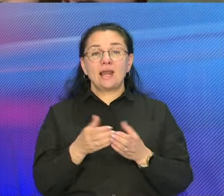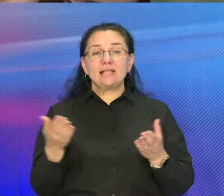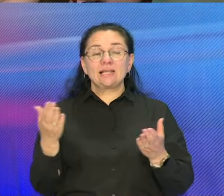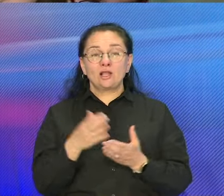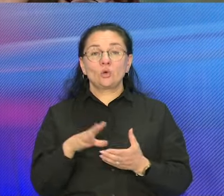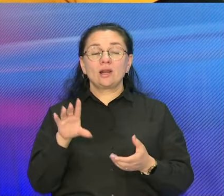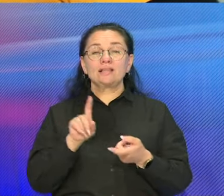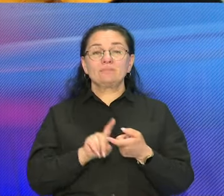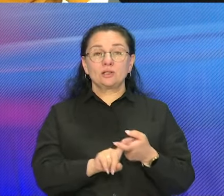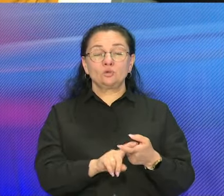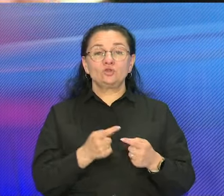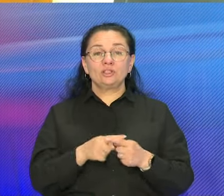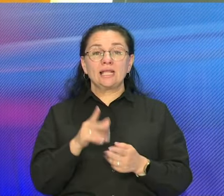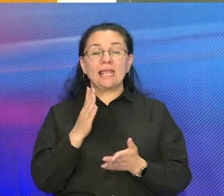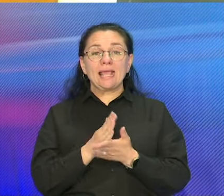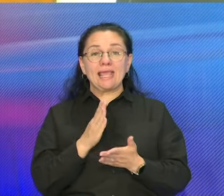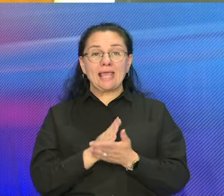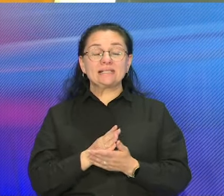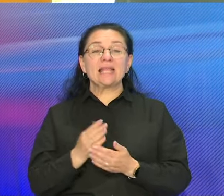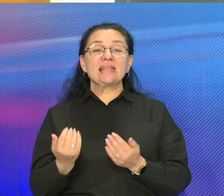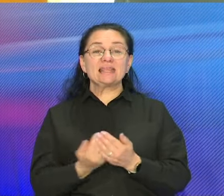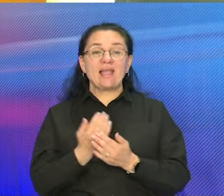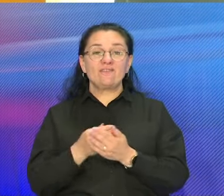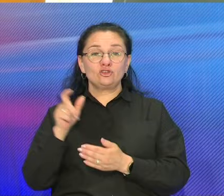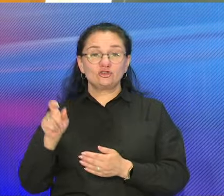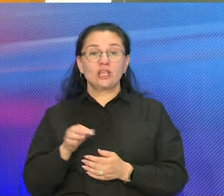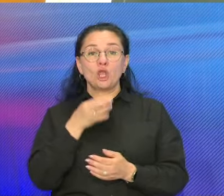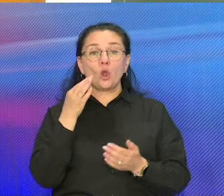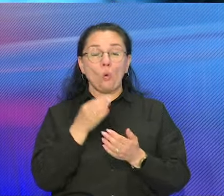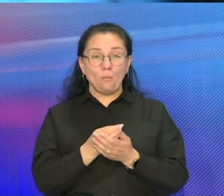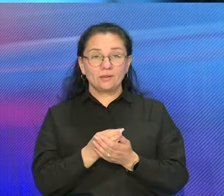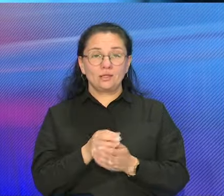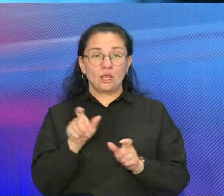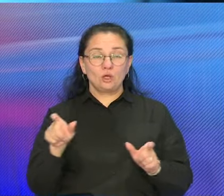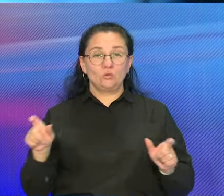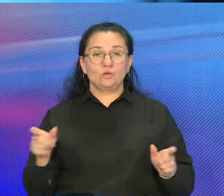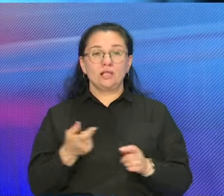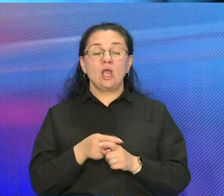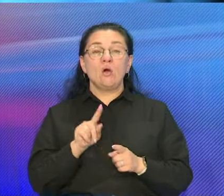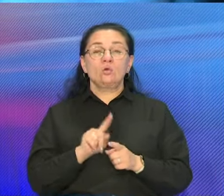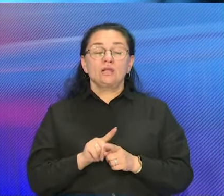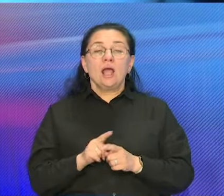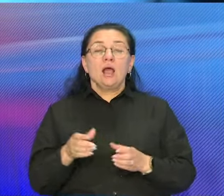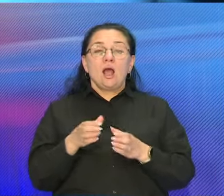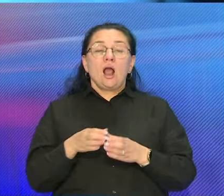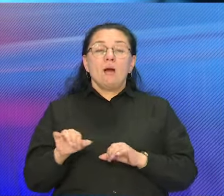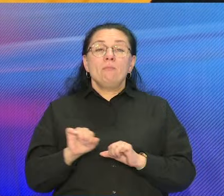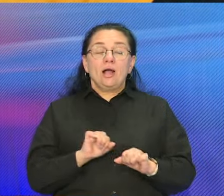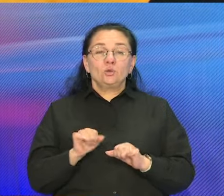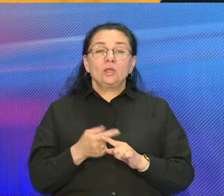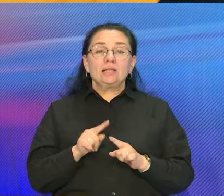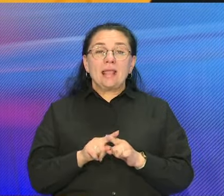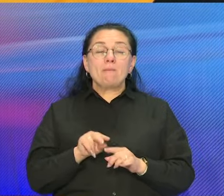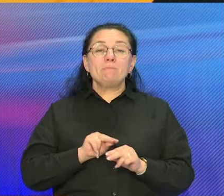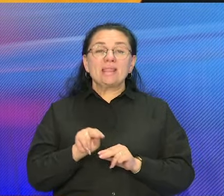выховавчем процессе, есть як новички, так и в опытные кадры Феликс Пашук уже другий год запар, командуя педагогичным отрадам